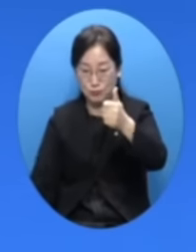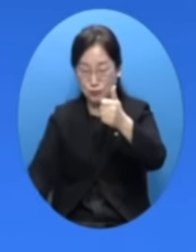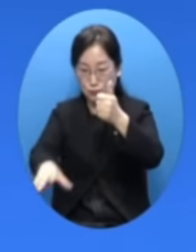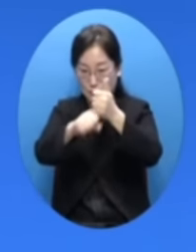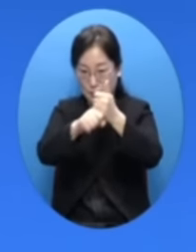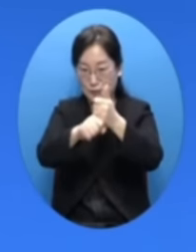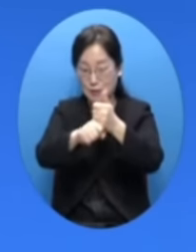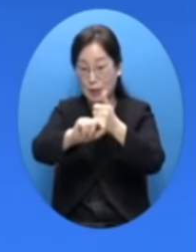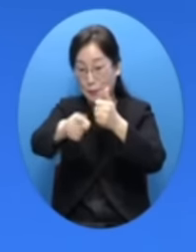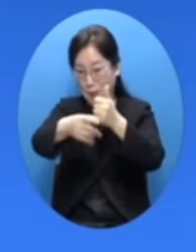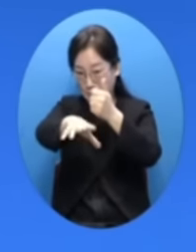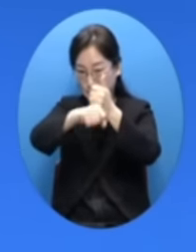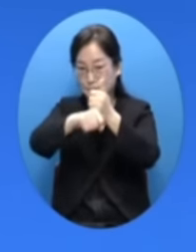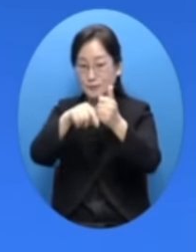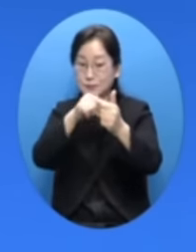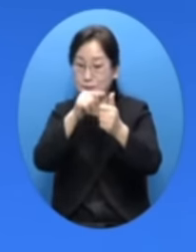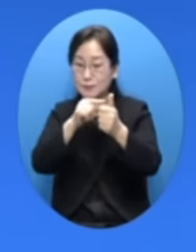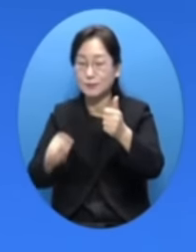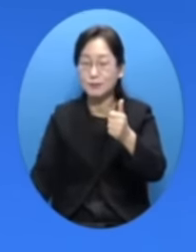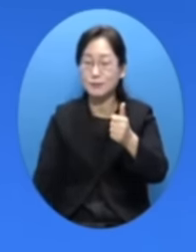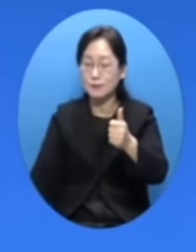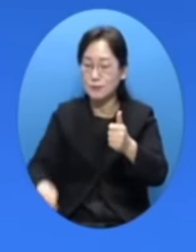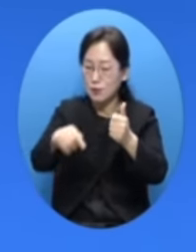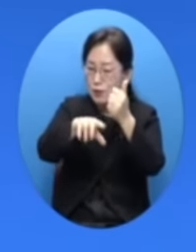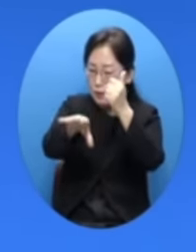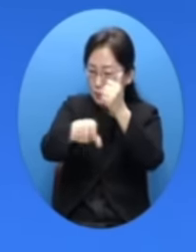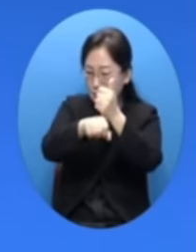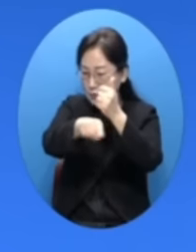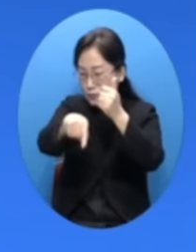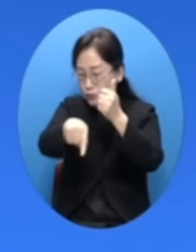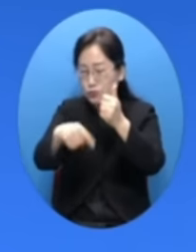자기 하인이 병들었을 때 예수님께 나와서